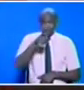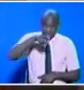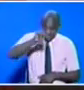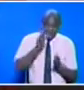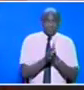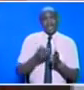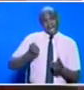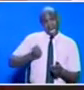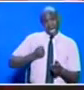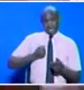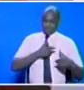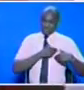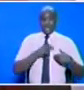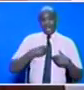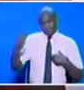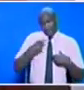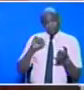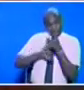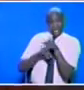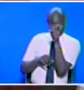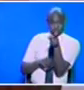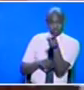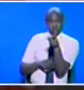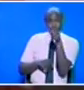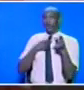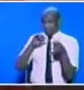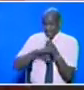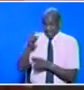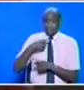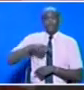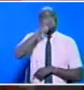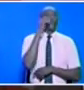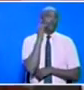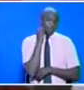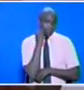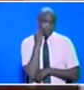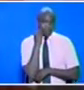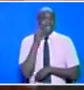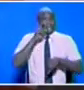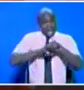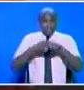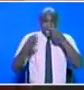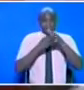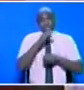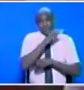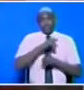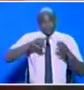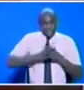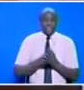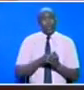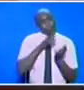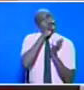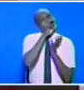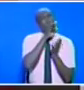Umepozewa msichana mzuri kama huyu. Halafu unaenda nyumbani. Saa mbili jioni unaanza kungorota